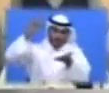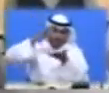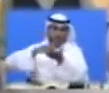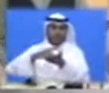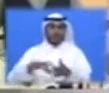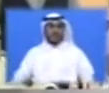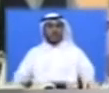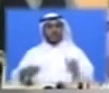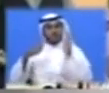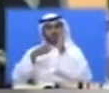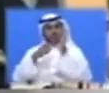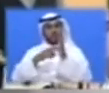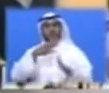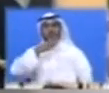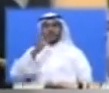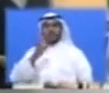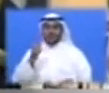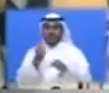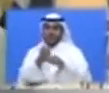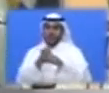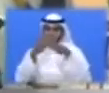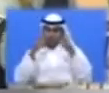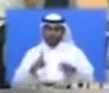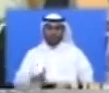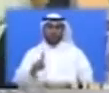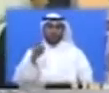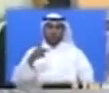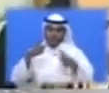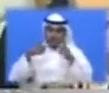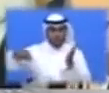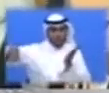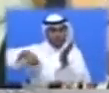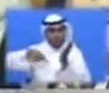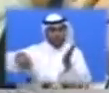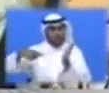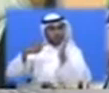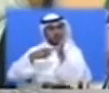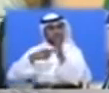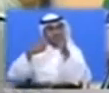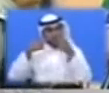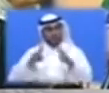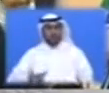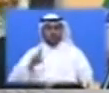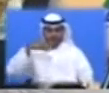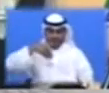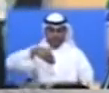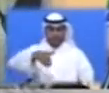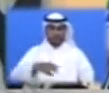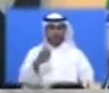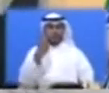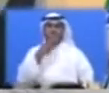عندنا جامعتين يدد للحين ما اشتغلوا بالكويت لكن خذوا الترخيص لها وبدأوا يسوقون